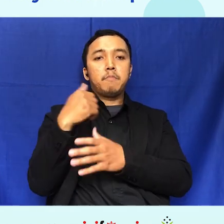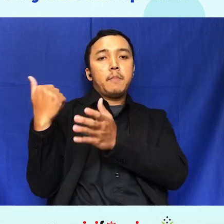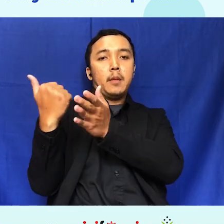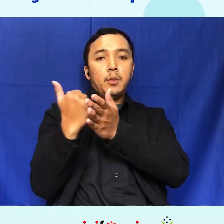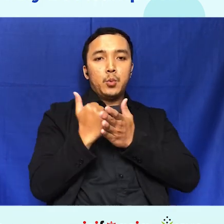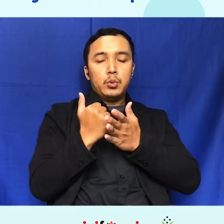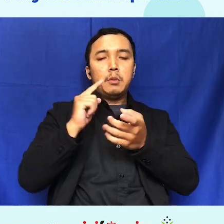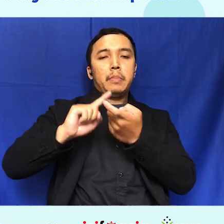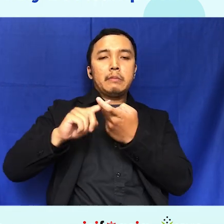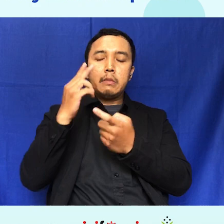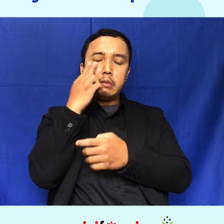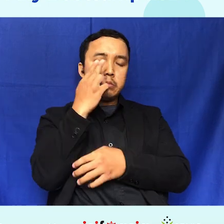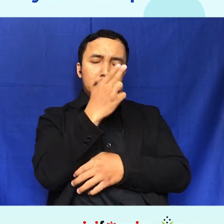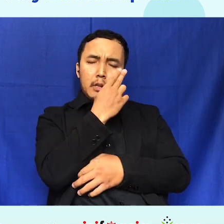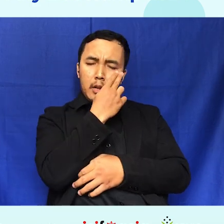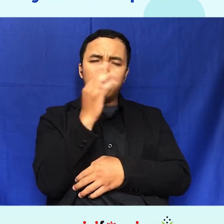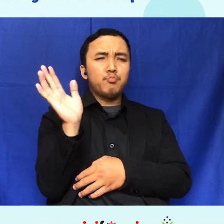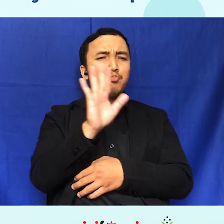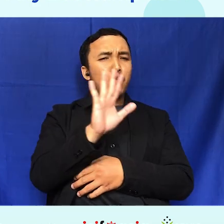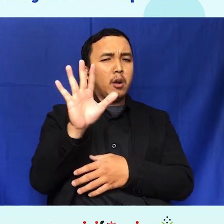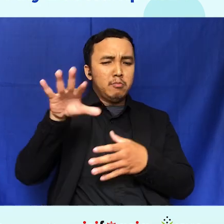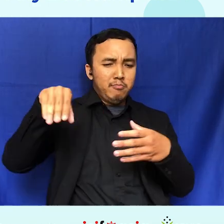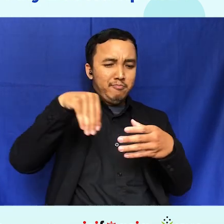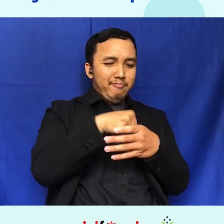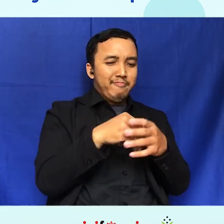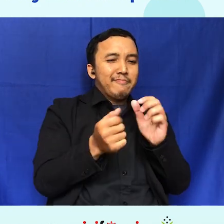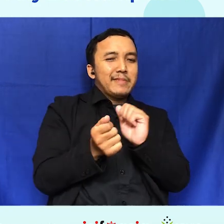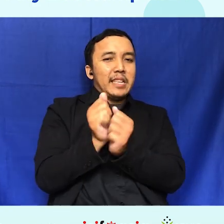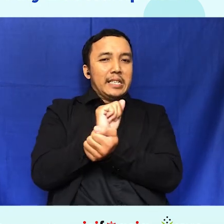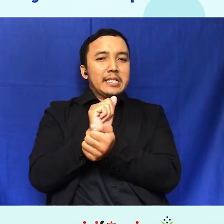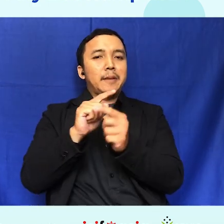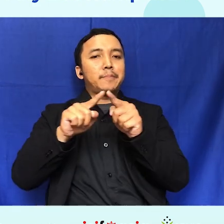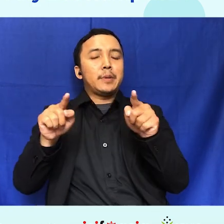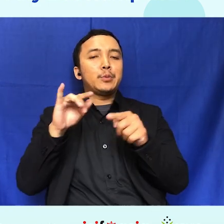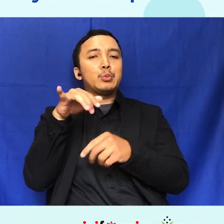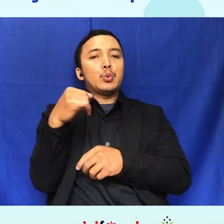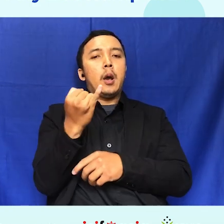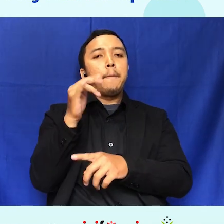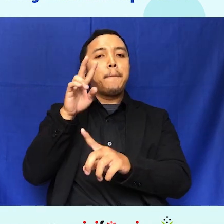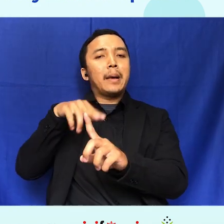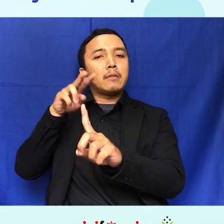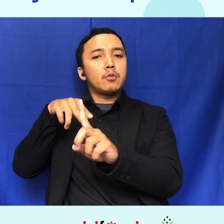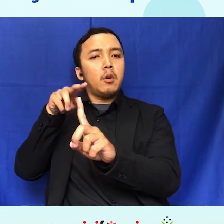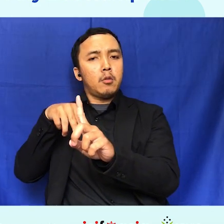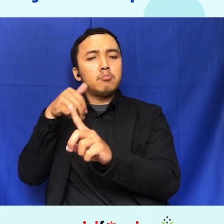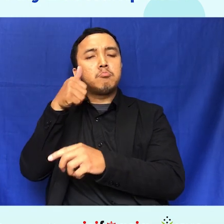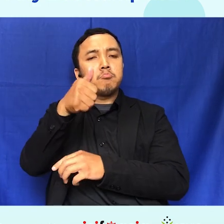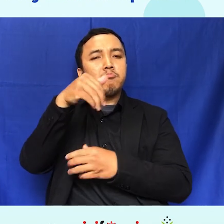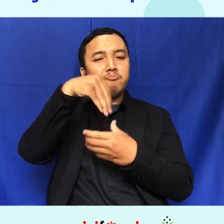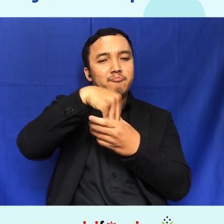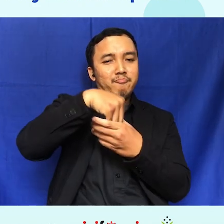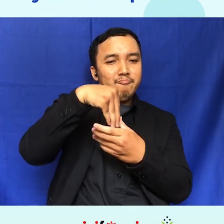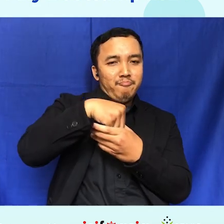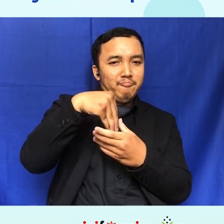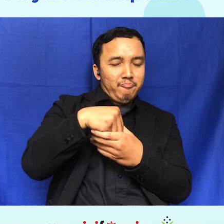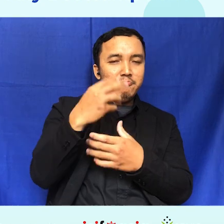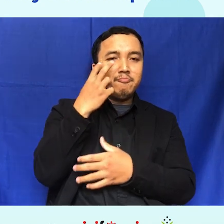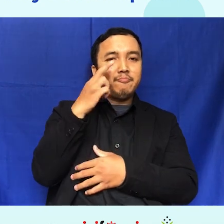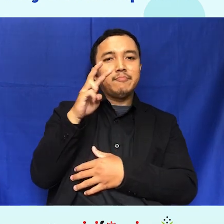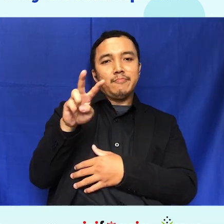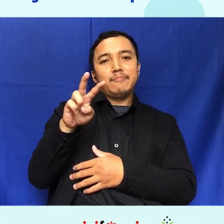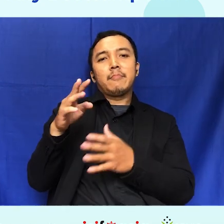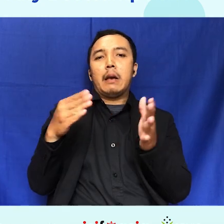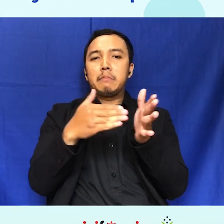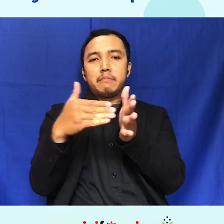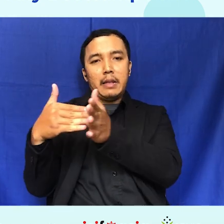seorang teman netra yang bukan hanya sebagai partisipan testing, namun juga mentor yang memberikan insight, melakukan validasi masalah,